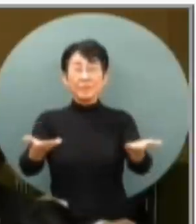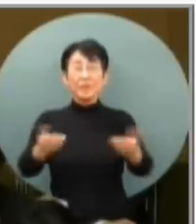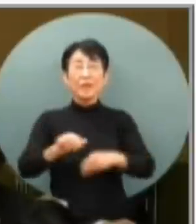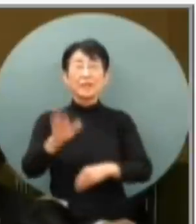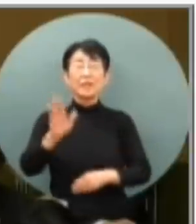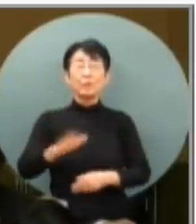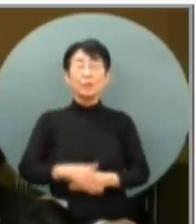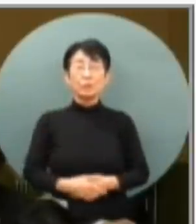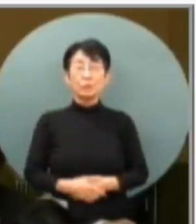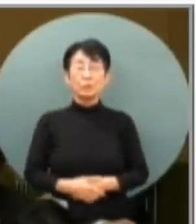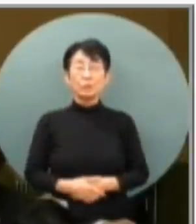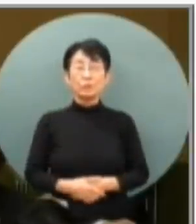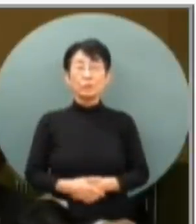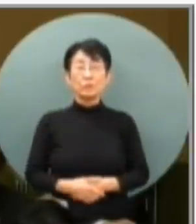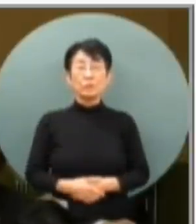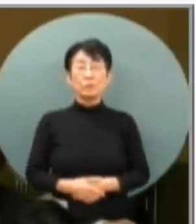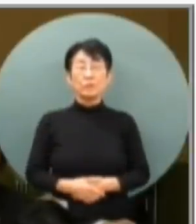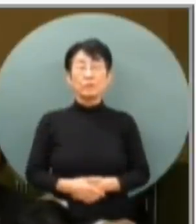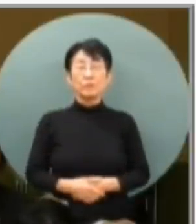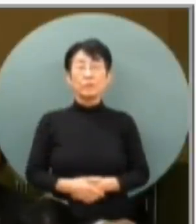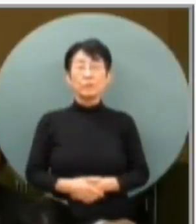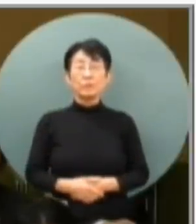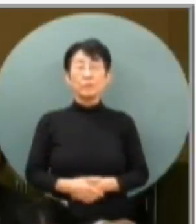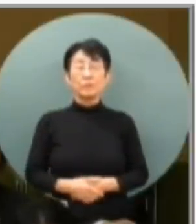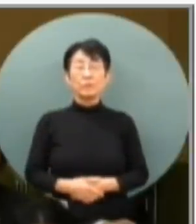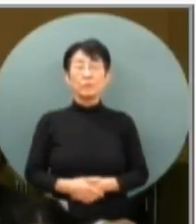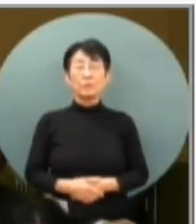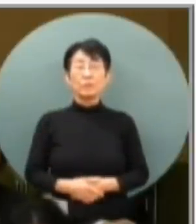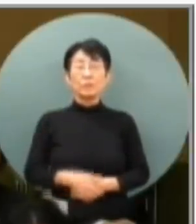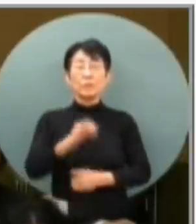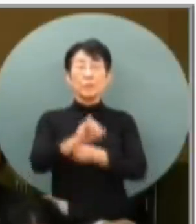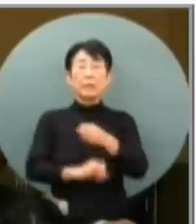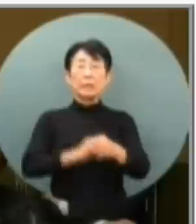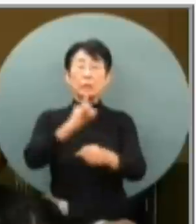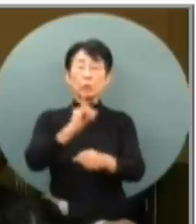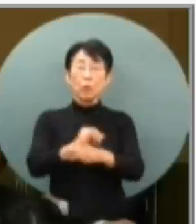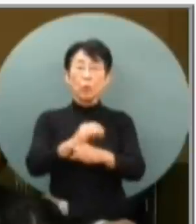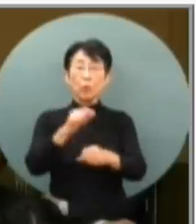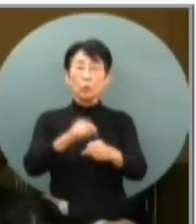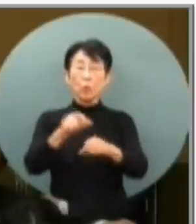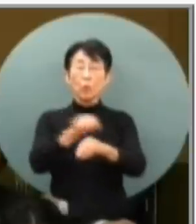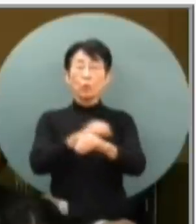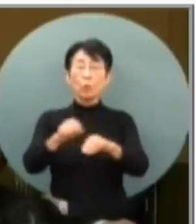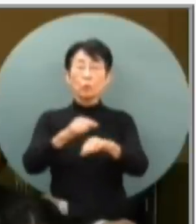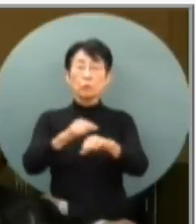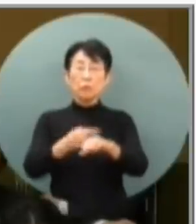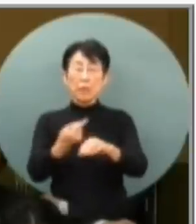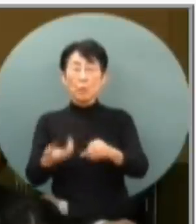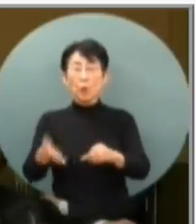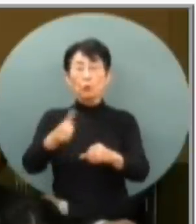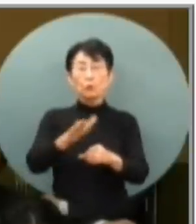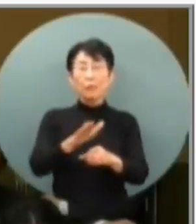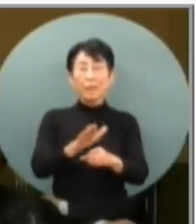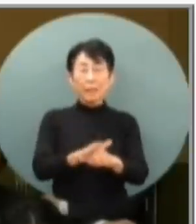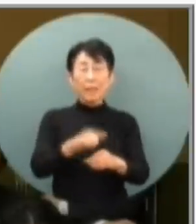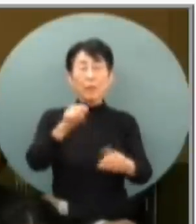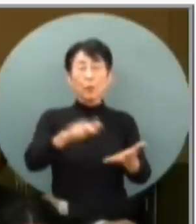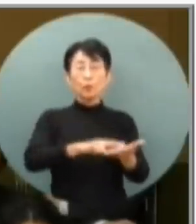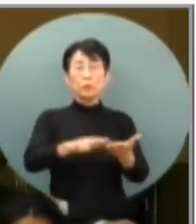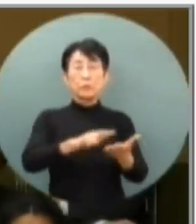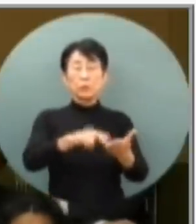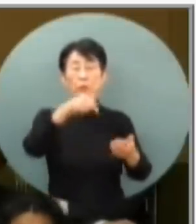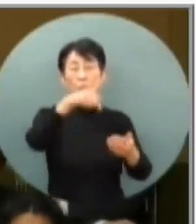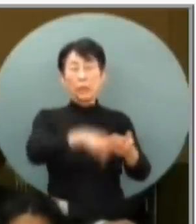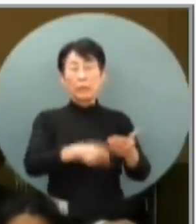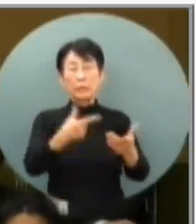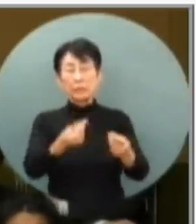。お話ありましたネットの特性なども含めてですね、こうした資料の中に改めて